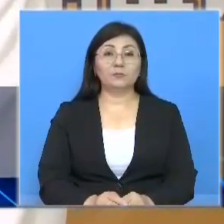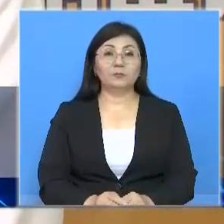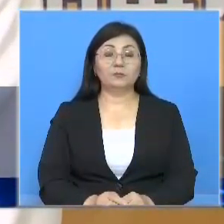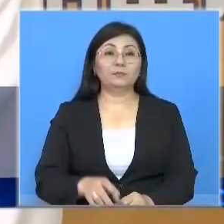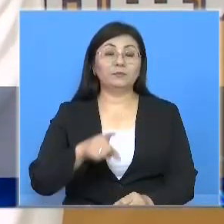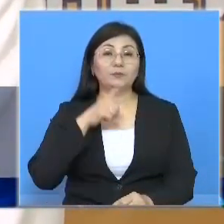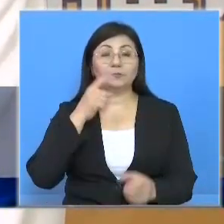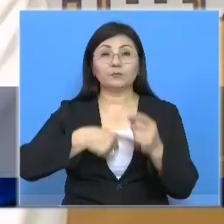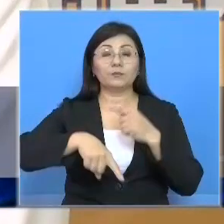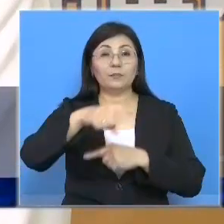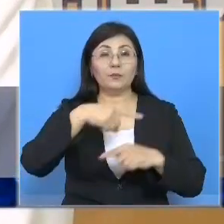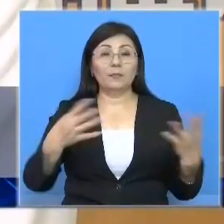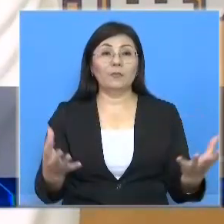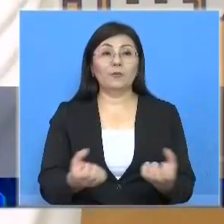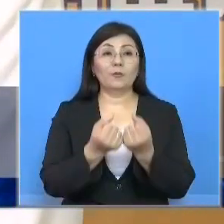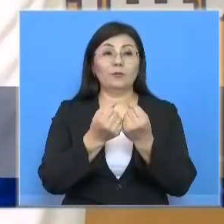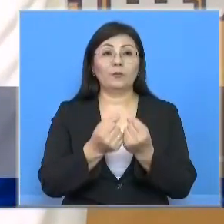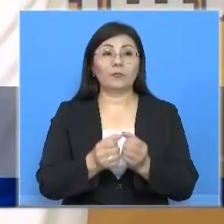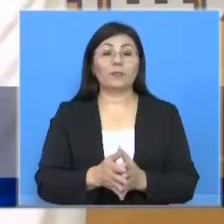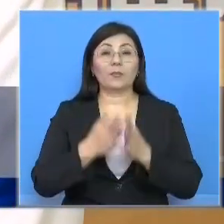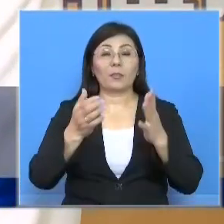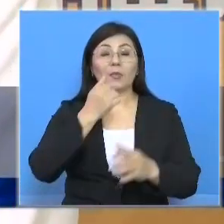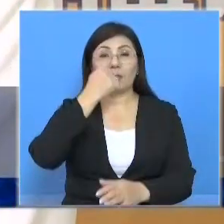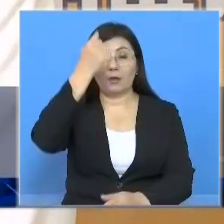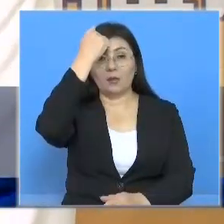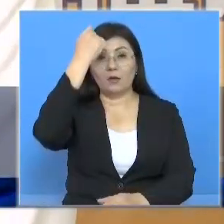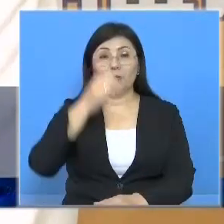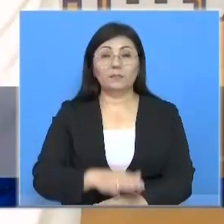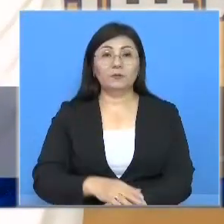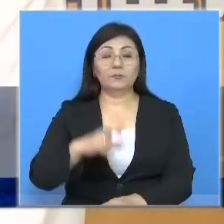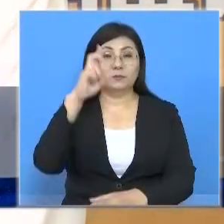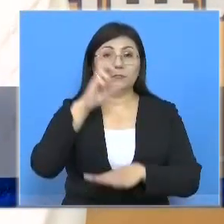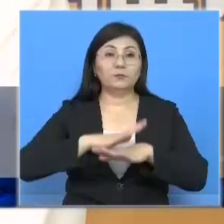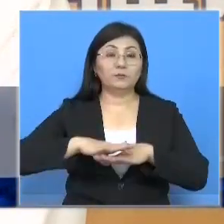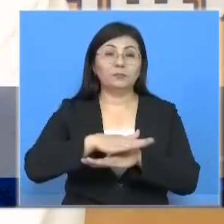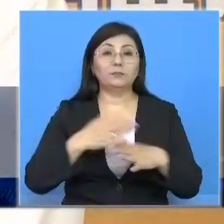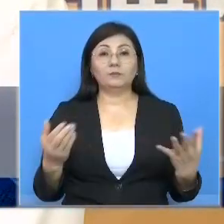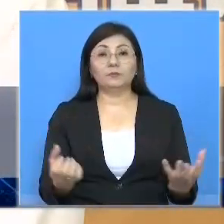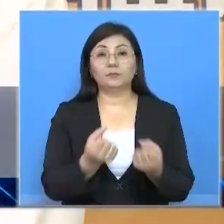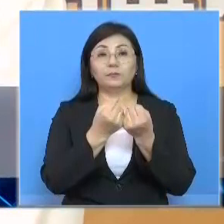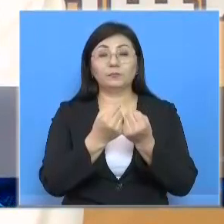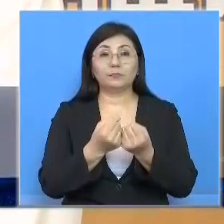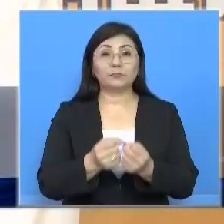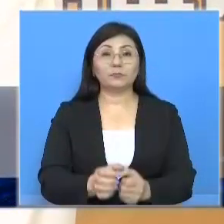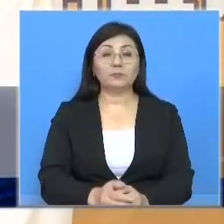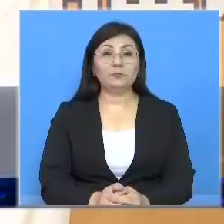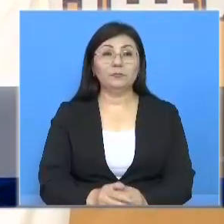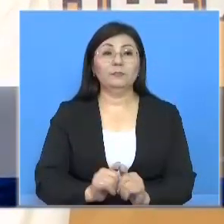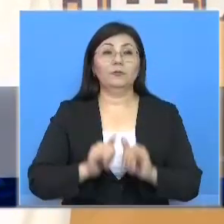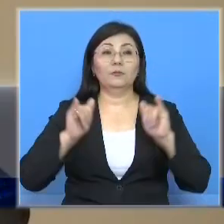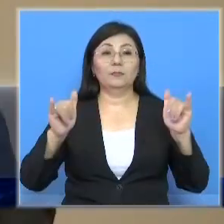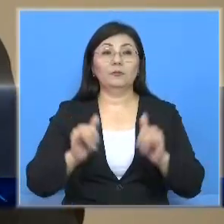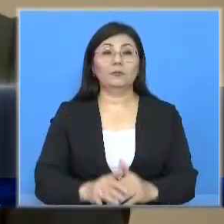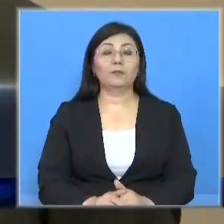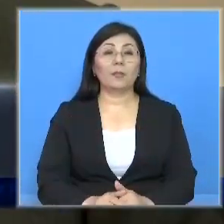жас кәсіпкерлерді қолдап жатқандарына мыңда бір алғыс. Сол мемлекеттің қолдауының арқасында өркендеп жатырмыз